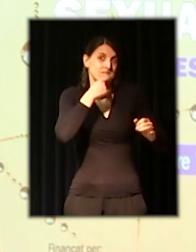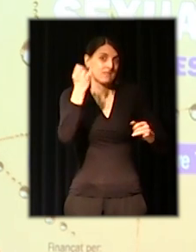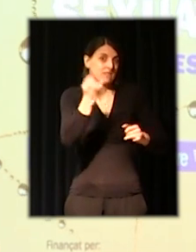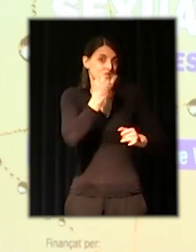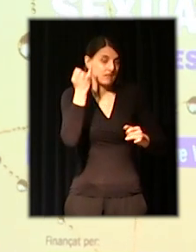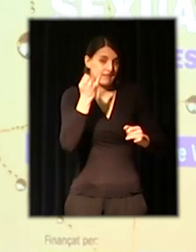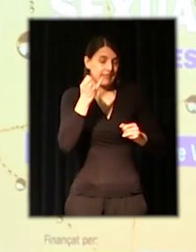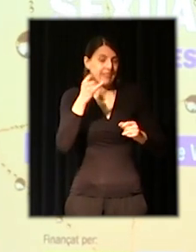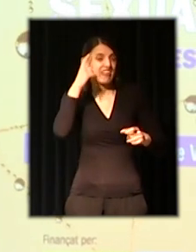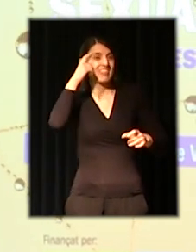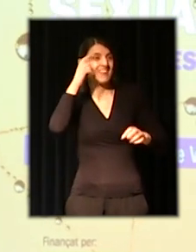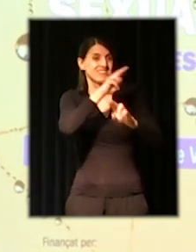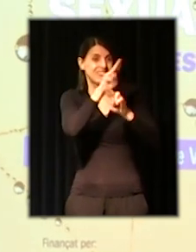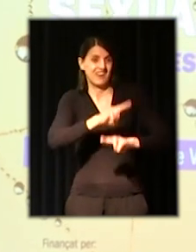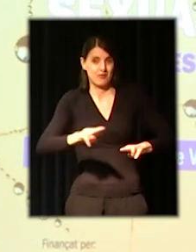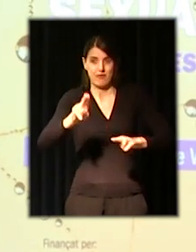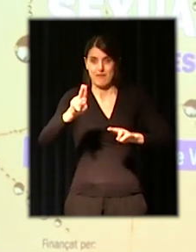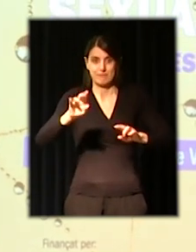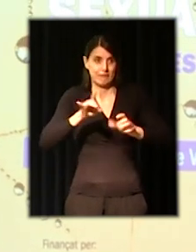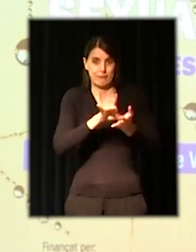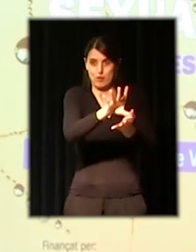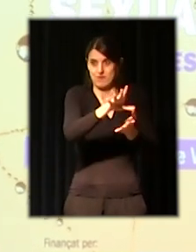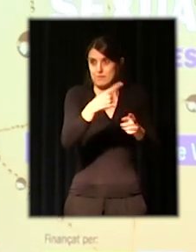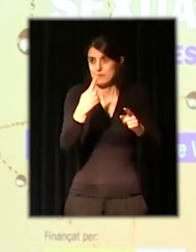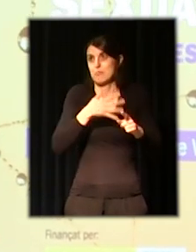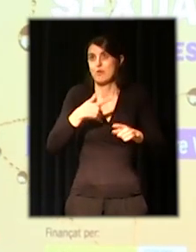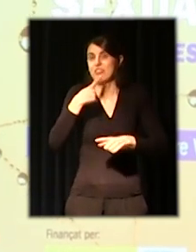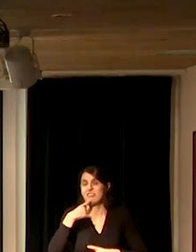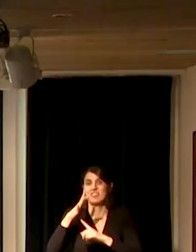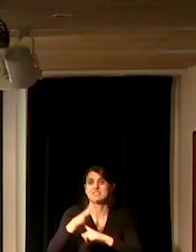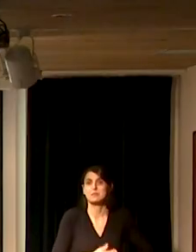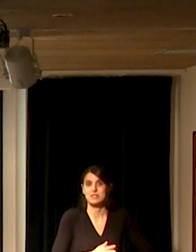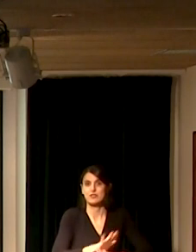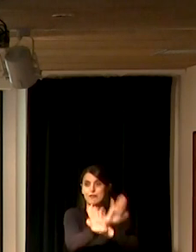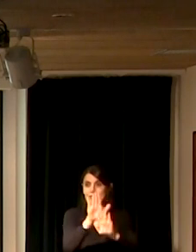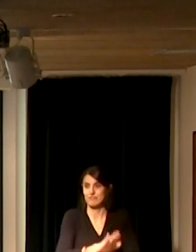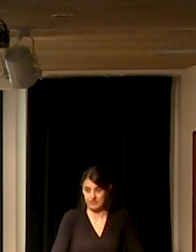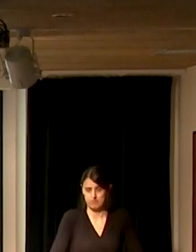hagués discriminació racial, però la realitat és que encara